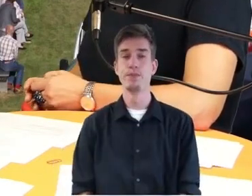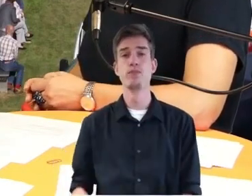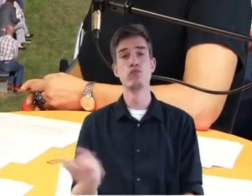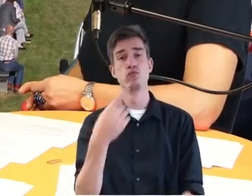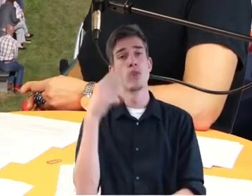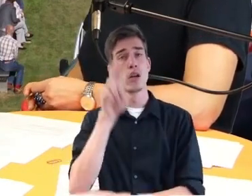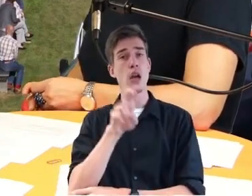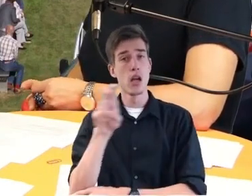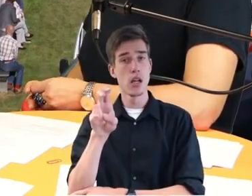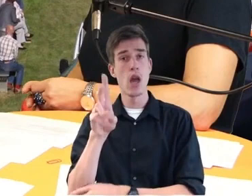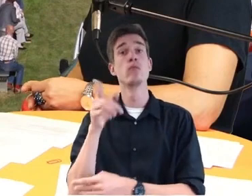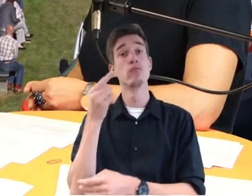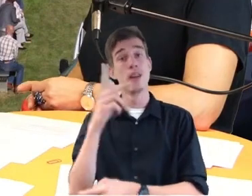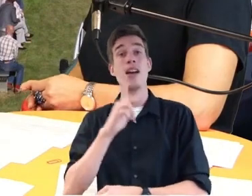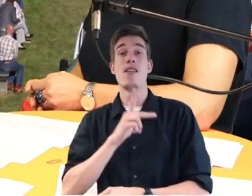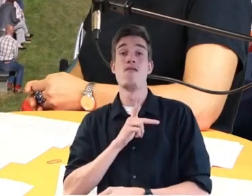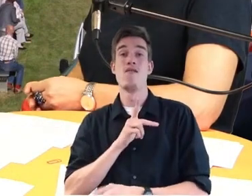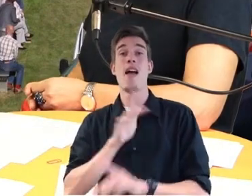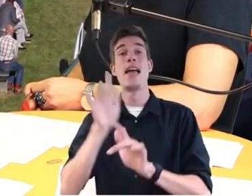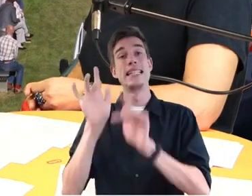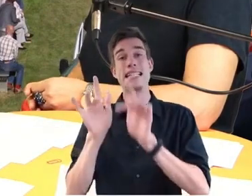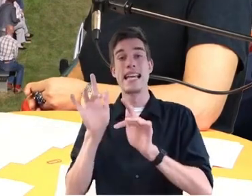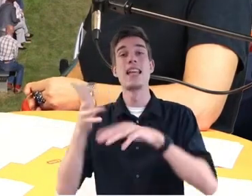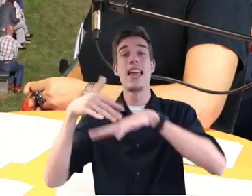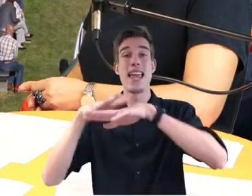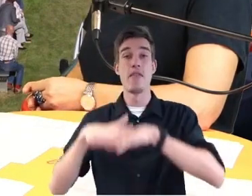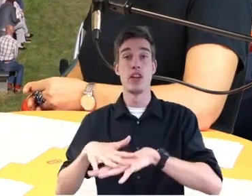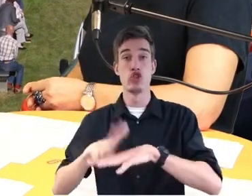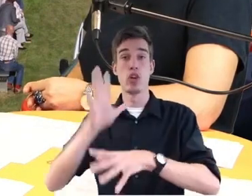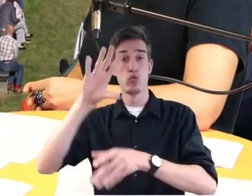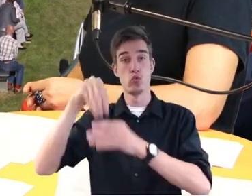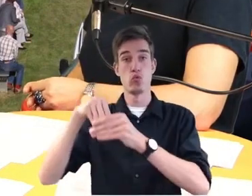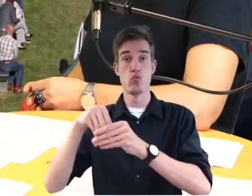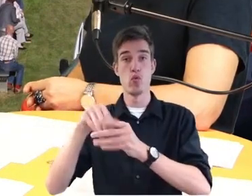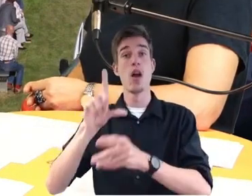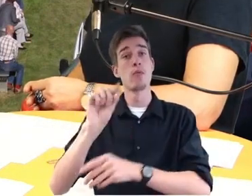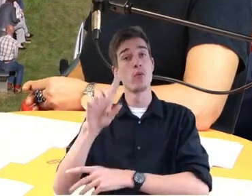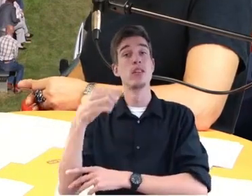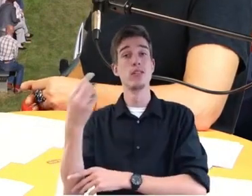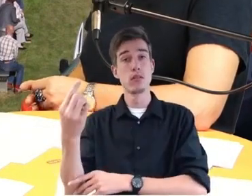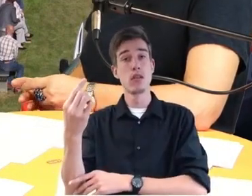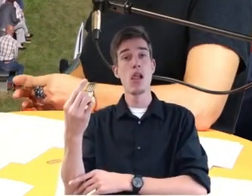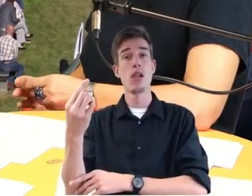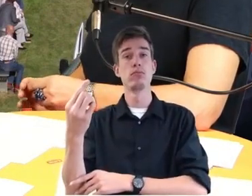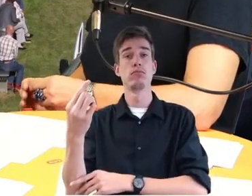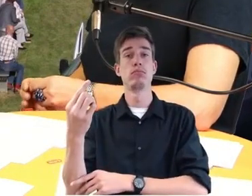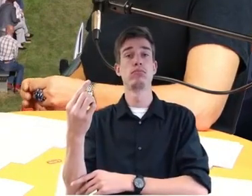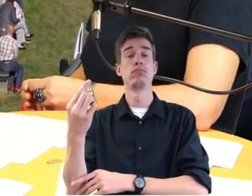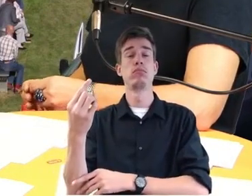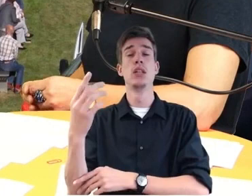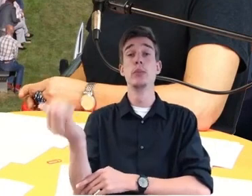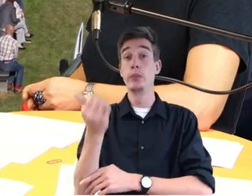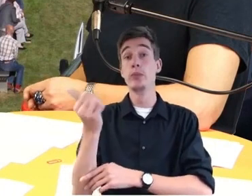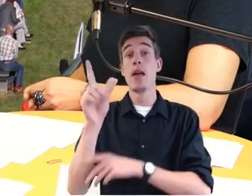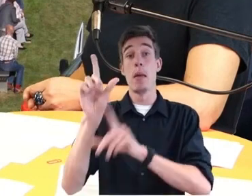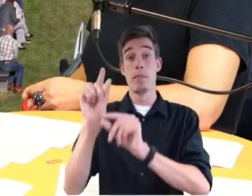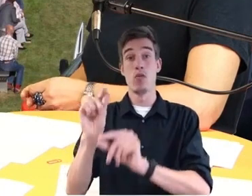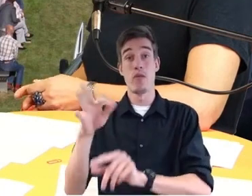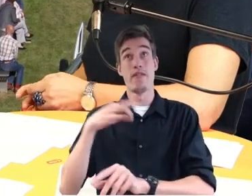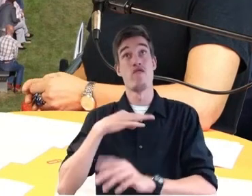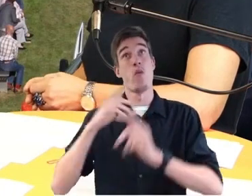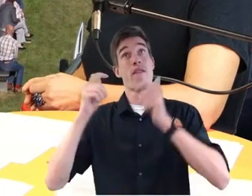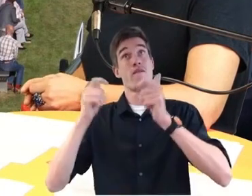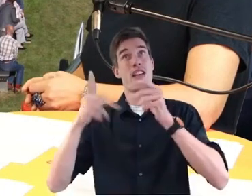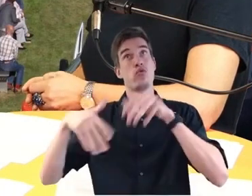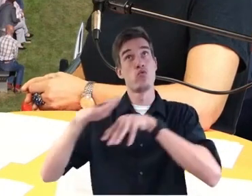Krankenhäuser gehören zu den kritischen Infrastrukturen und das bedeutet, dass sie aufgrund ihrer herausragenden Bedeutung für die